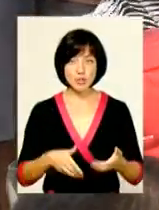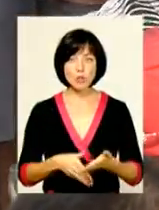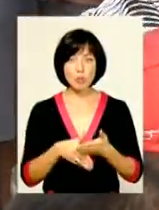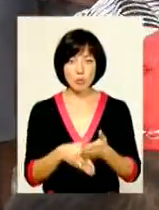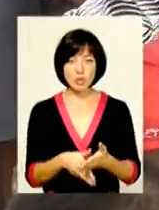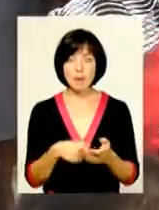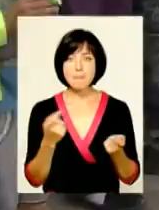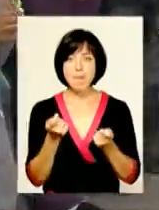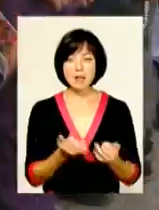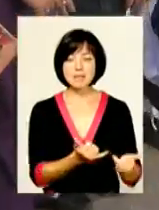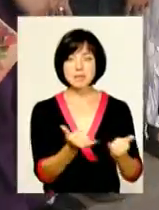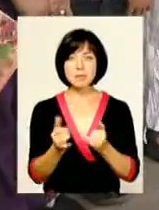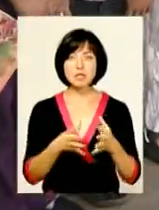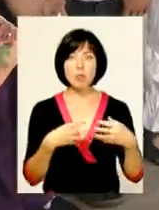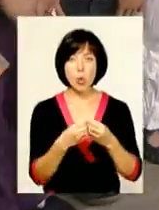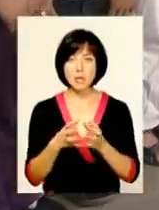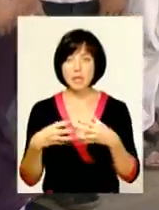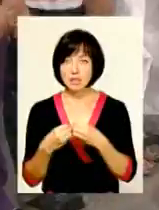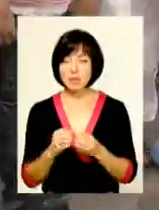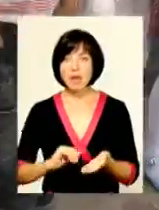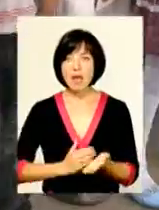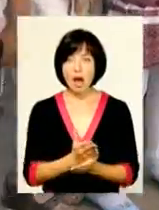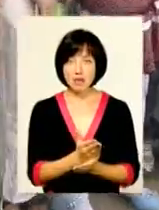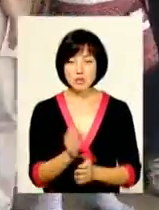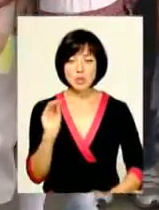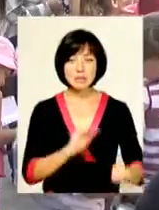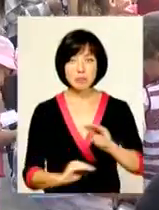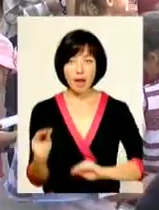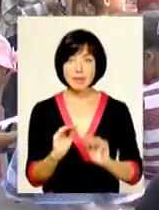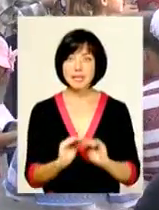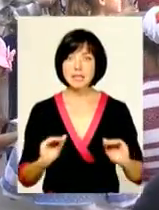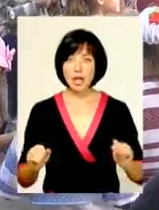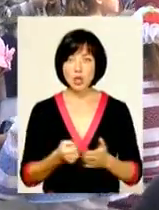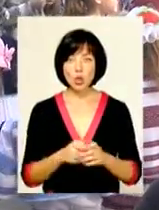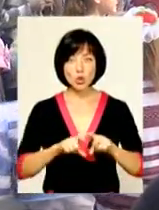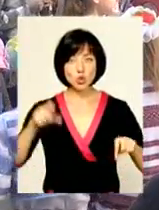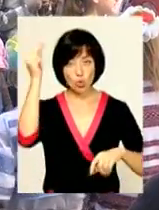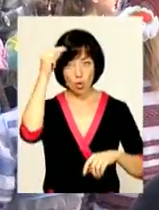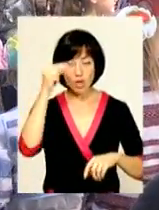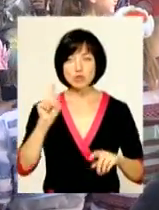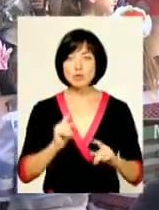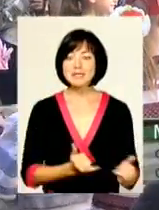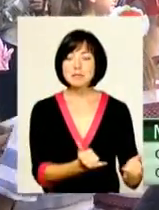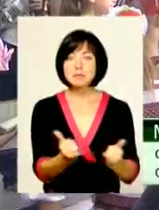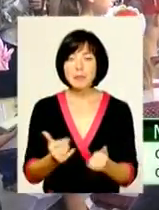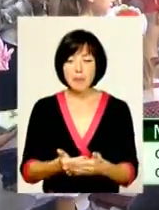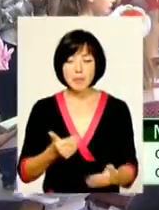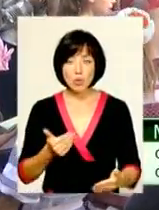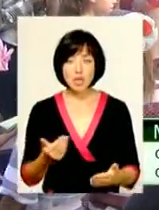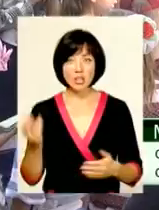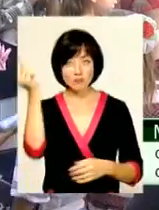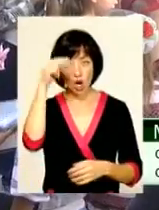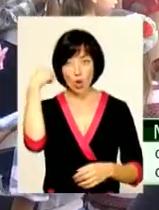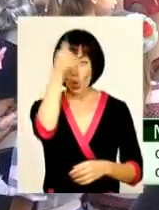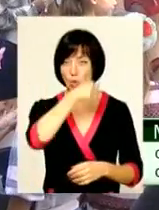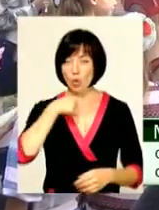допомогти малозабезпеченим родинам якісно зібрати малечу до школи. Метою даної акції є забезпечення напередодні нового навчального